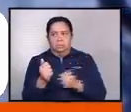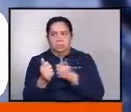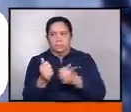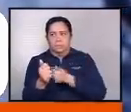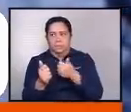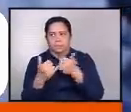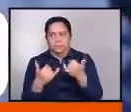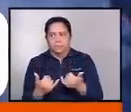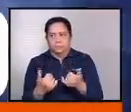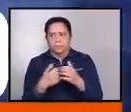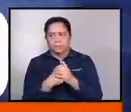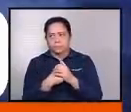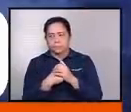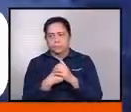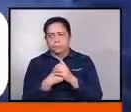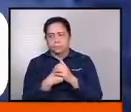itong